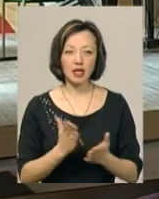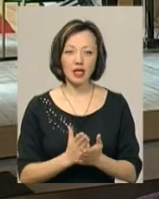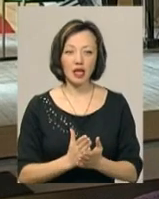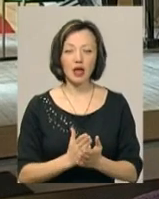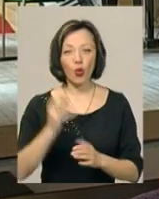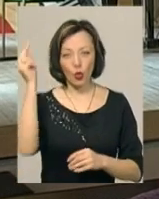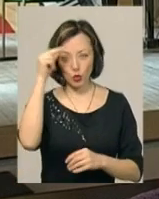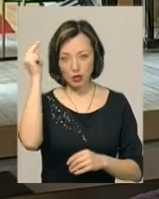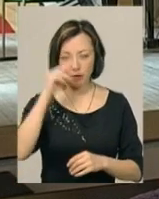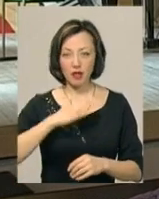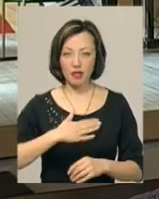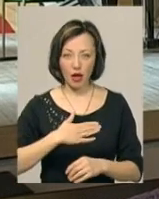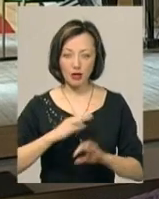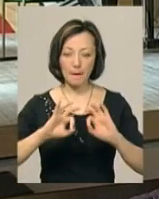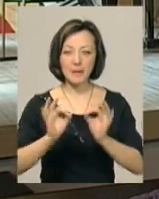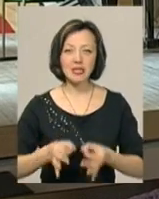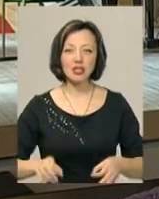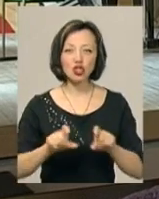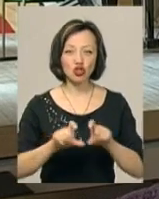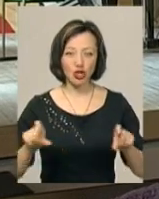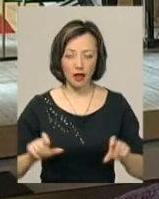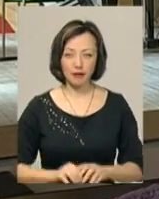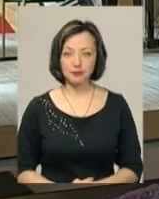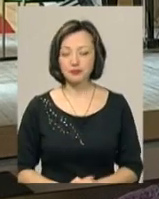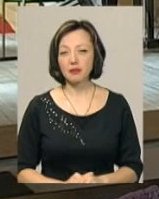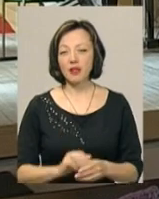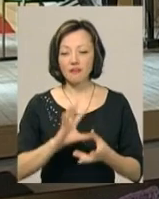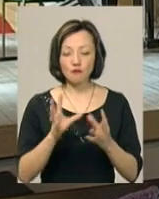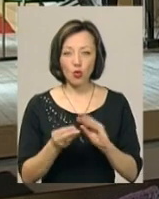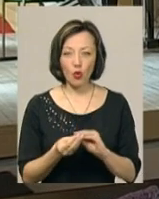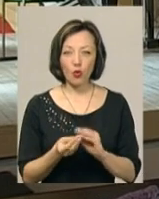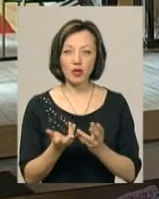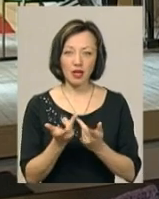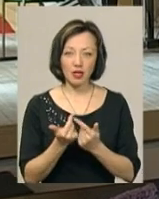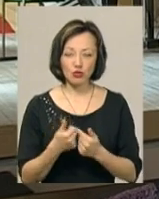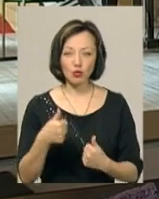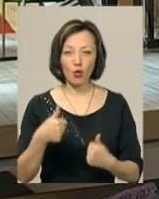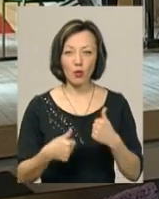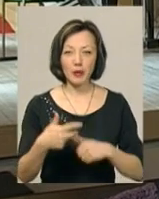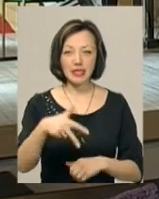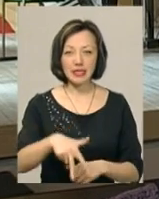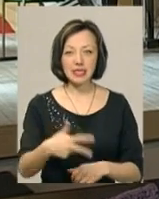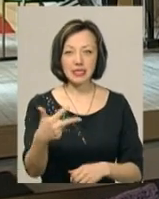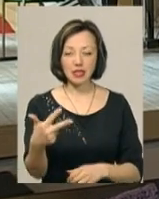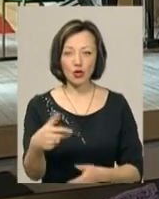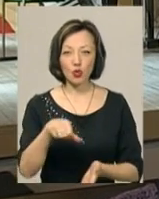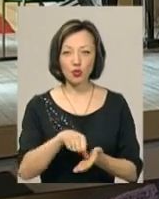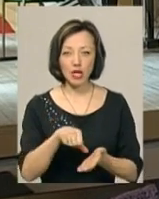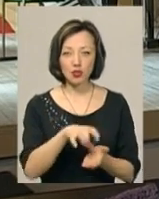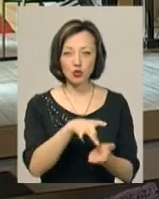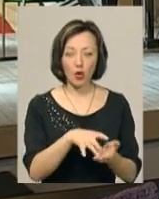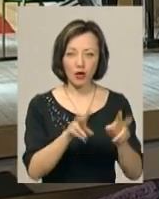учнями наших мистецьких шкіл. Всього налічуватиме конкурс 33 учасника в